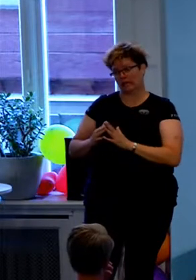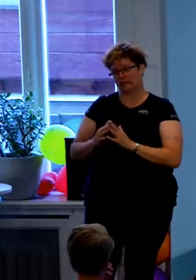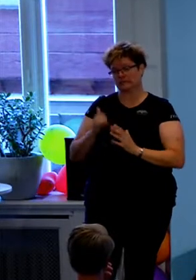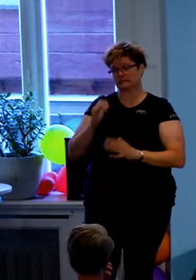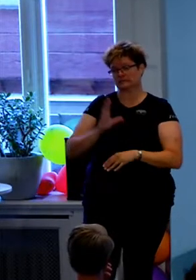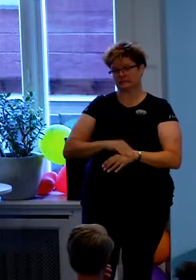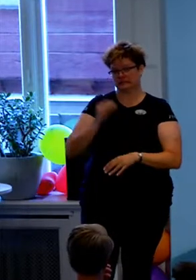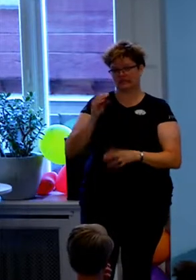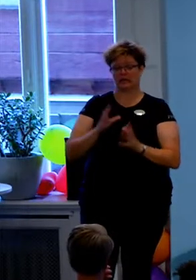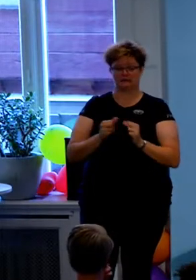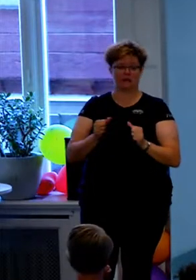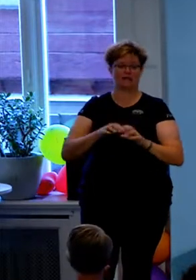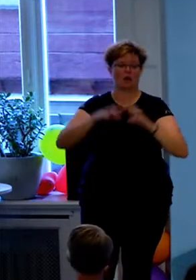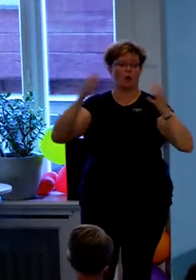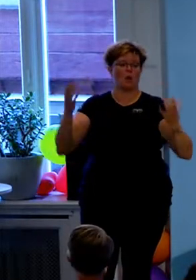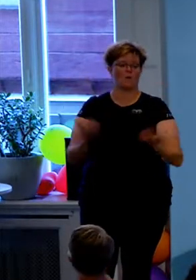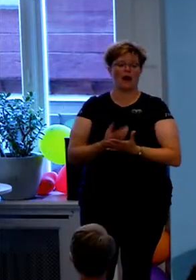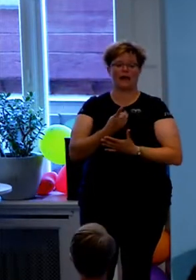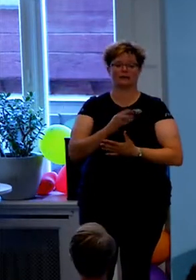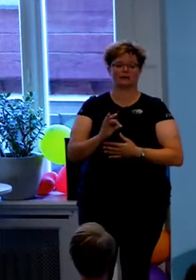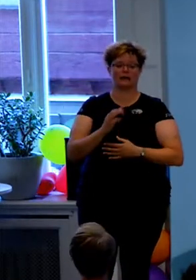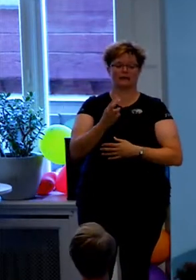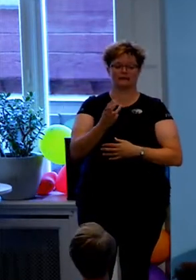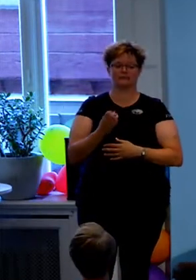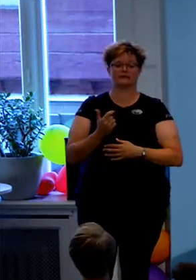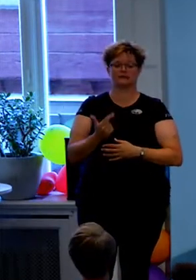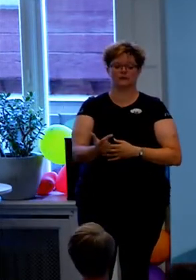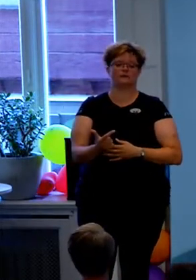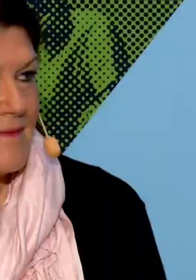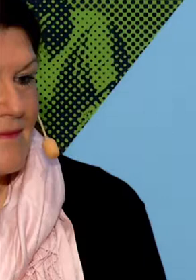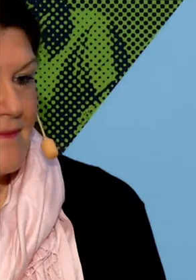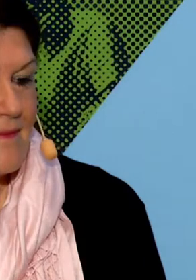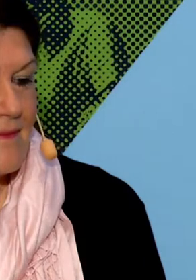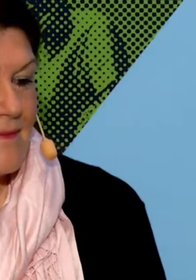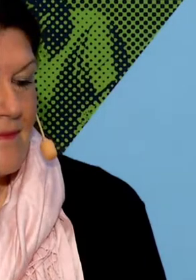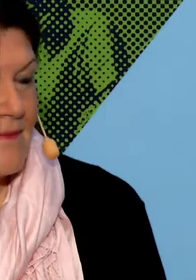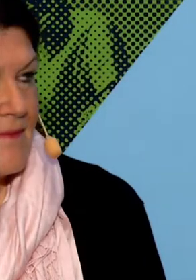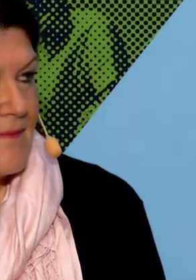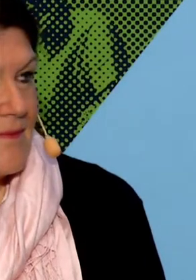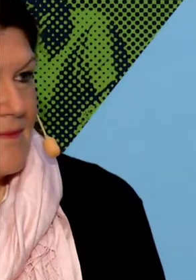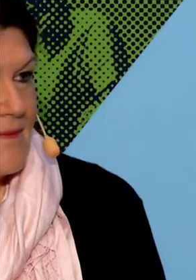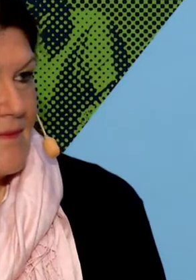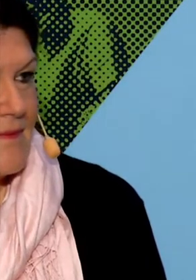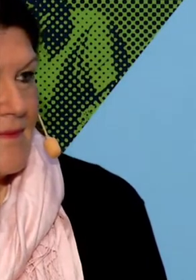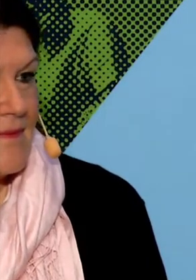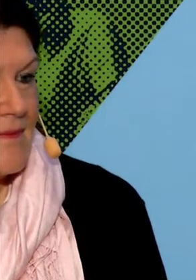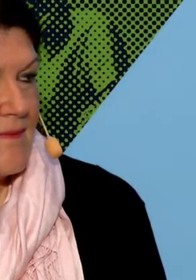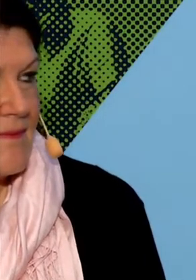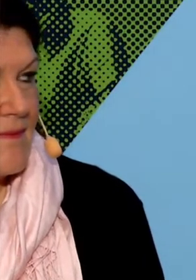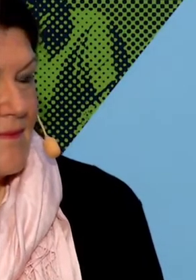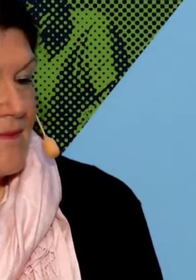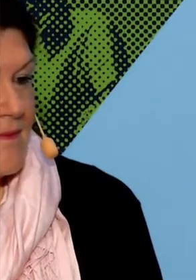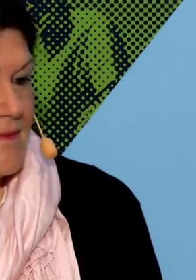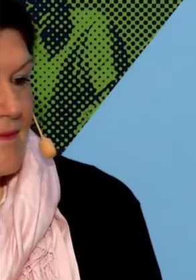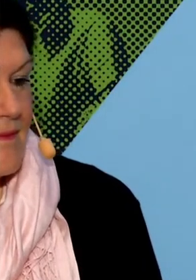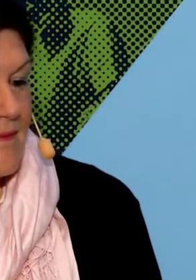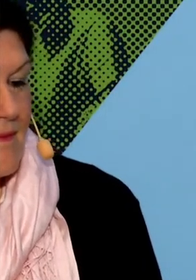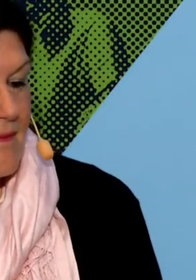i Sverige, men vi är ju globala, 130 000 medarbetare globalt. Så att det är ett stort bolag, 8 000 i Sverige. Hur många bor i